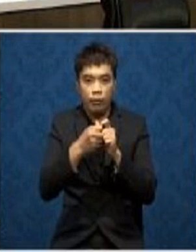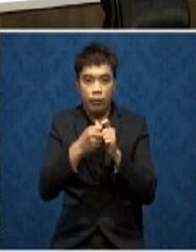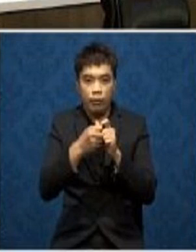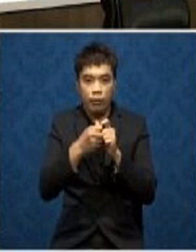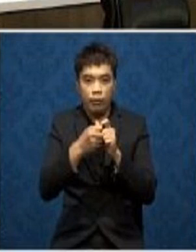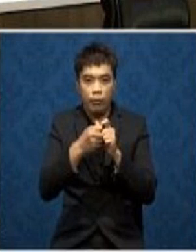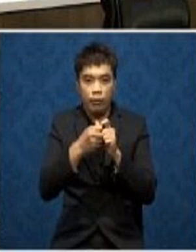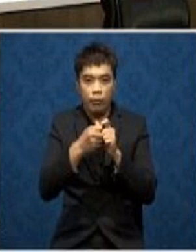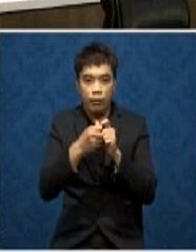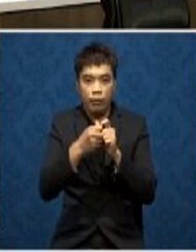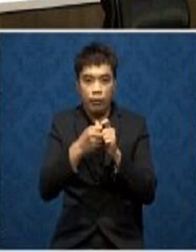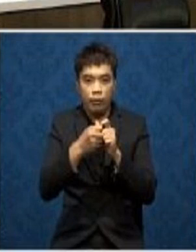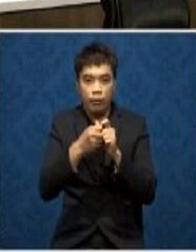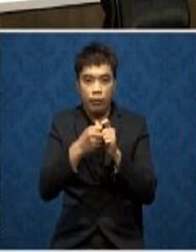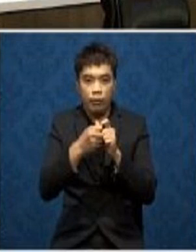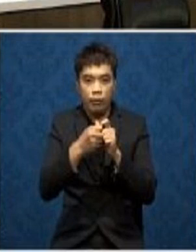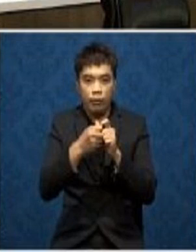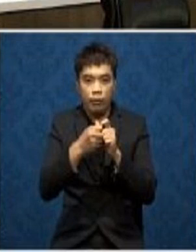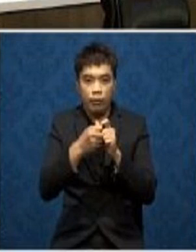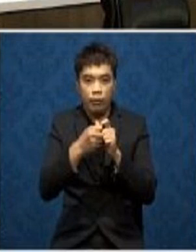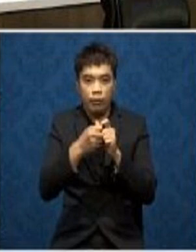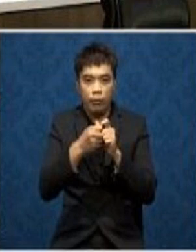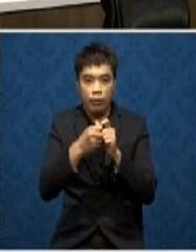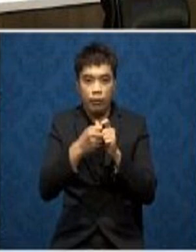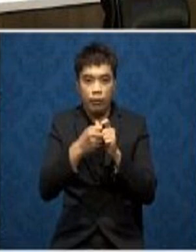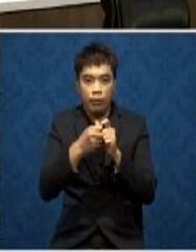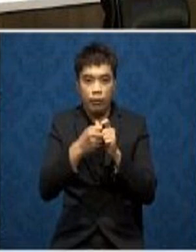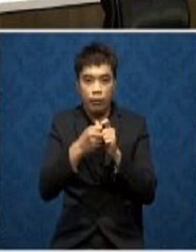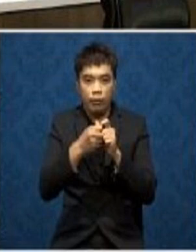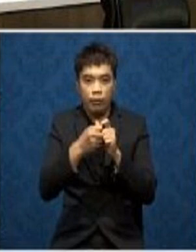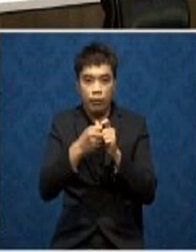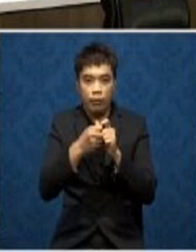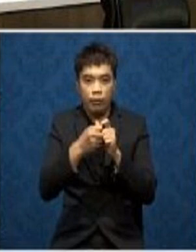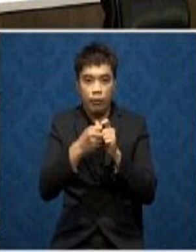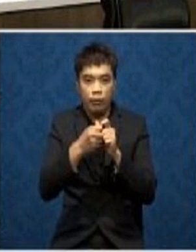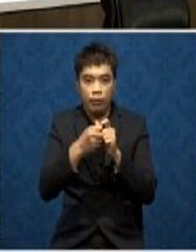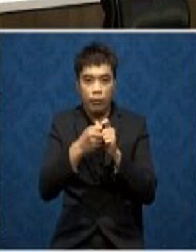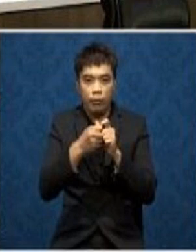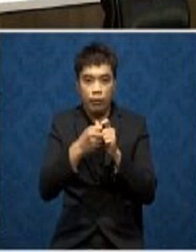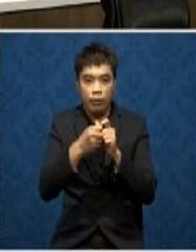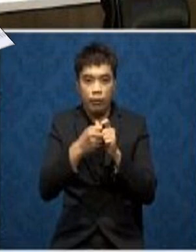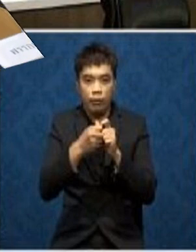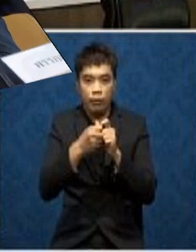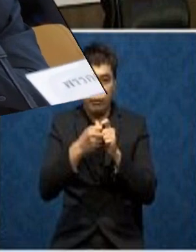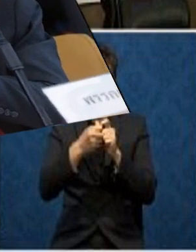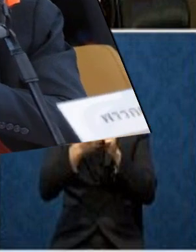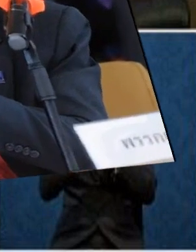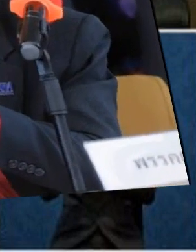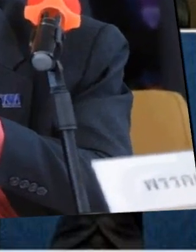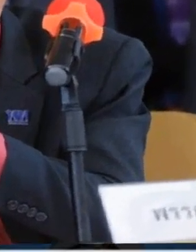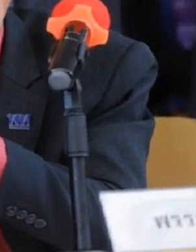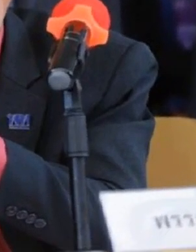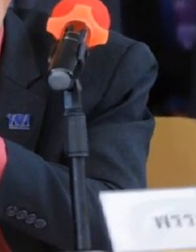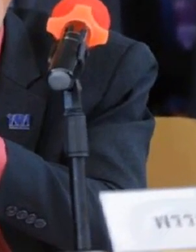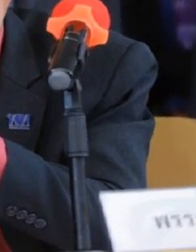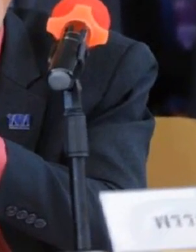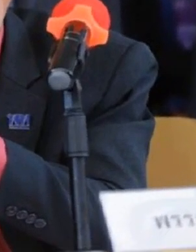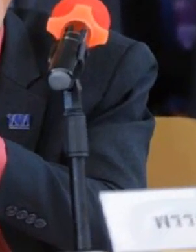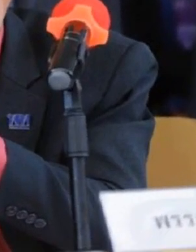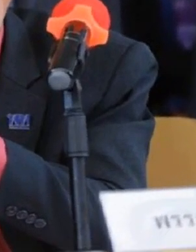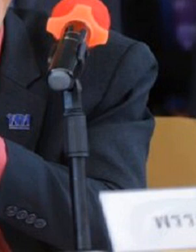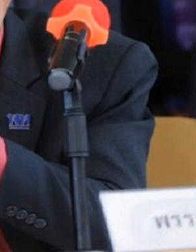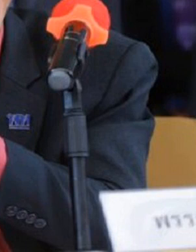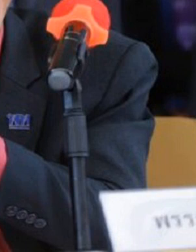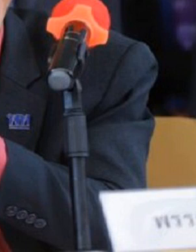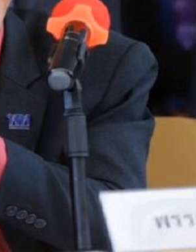ไม่สามารถให้ความเห็นชอบนายเศรษฐาได้ด้วยเหตุผลที่ไม่ใช่เรื่องคุณสมบั